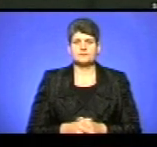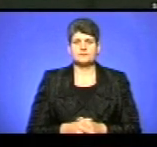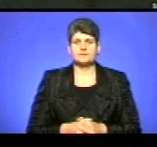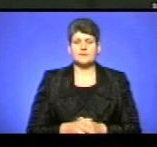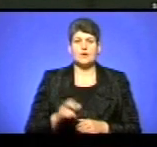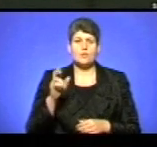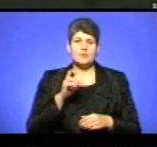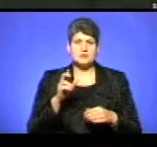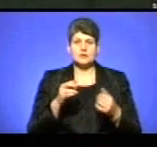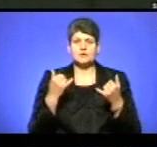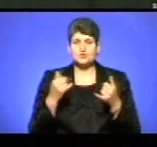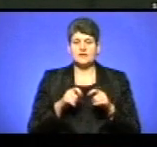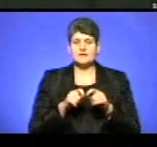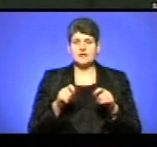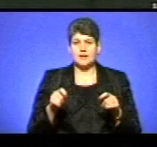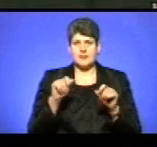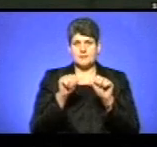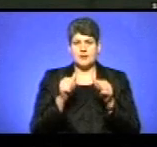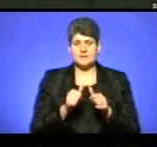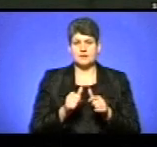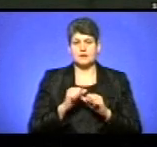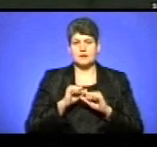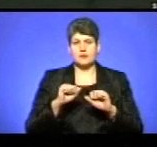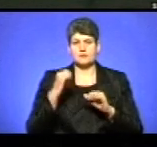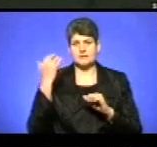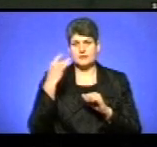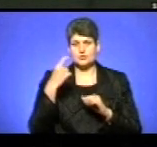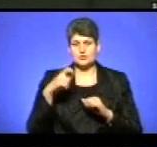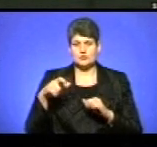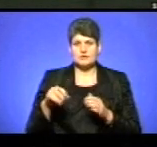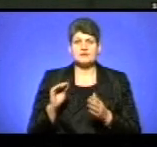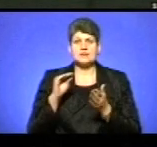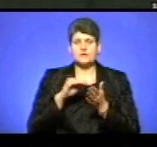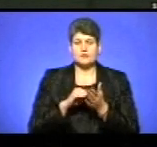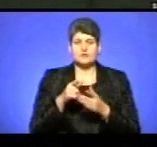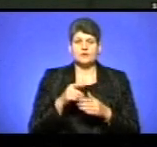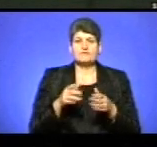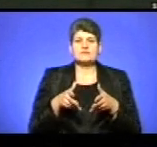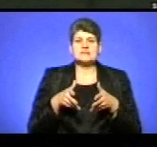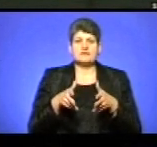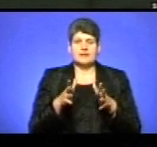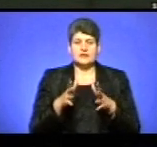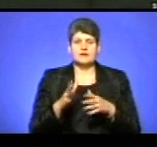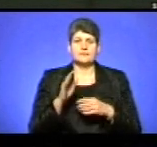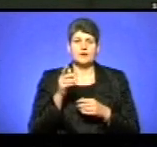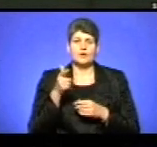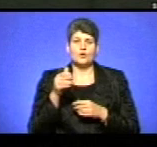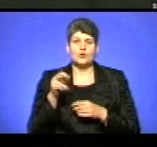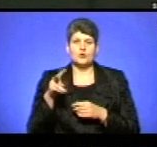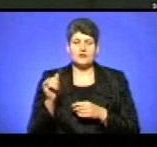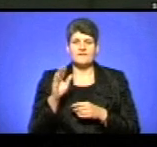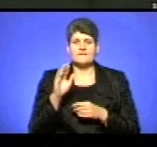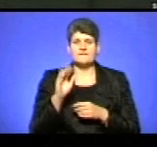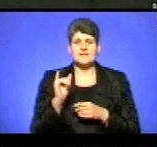У Бережанах сьогодні відкрили пам'ятник Героям Небесної Сотні. Встановили його у сквері Устима Голоднюка, що між вулицями Вірменська та